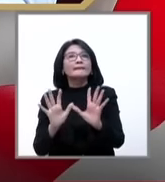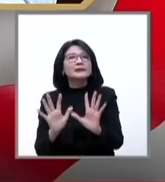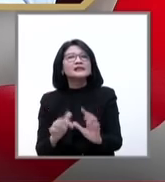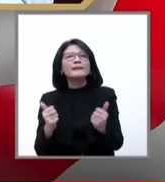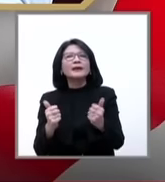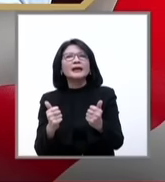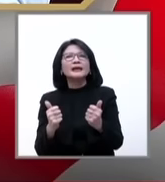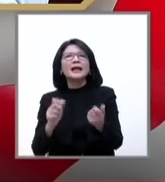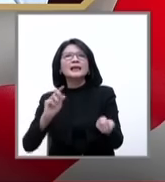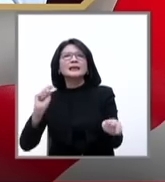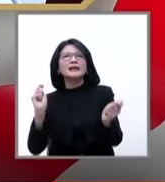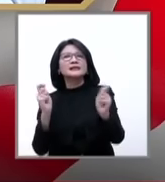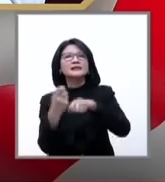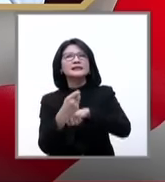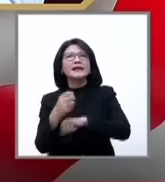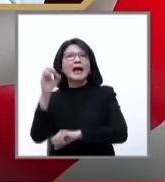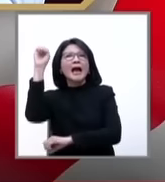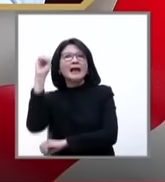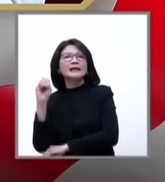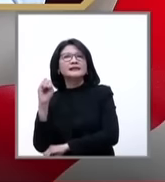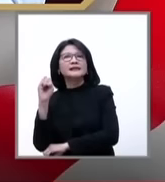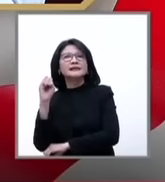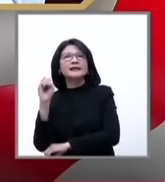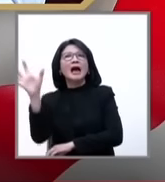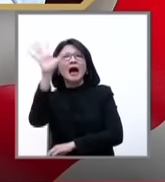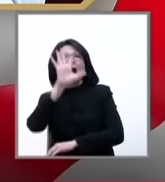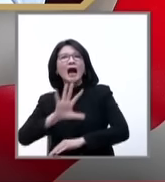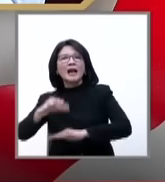presiden, pelurunya hanya dua. Satu,